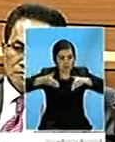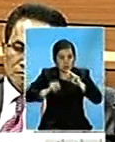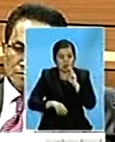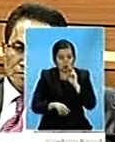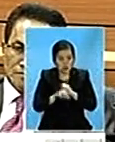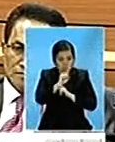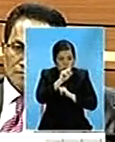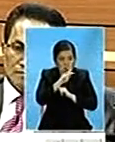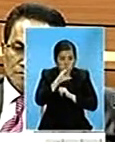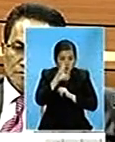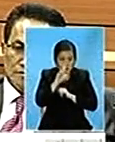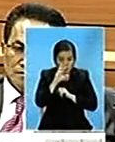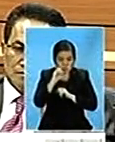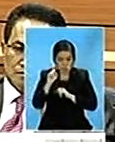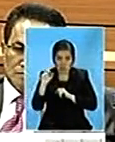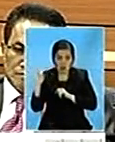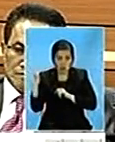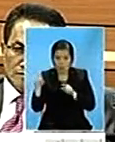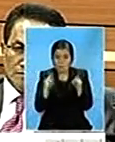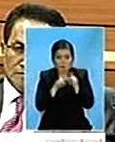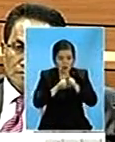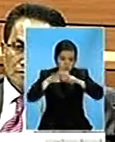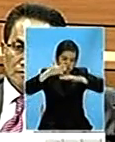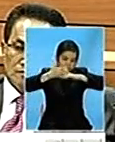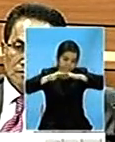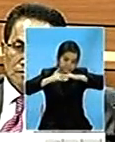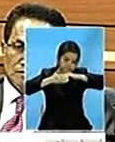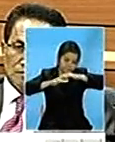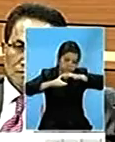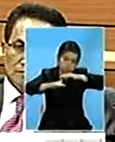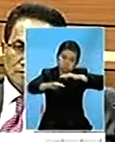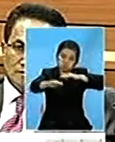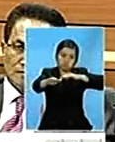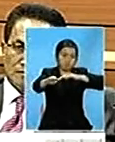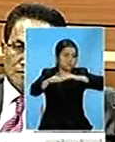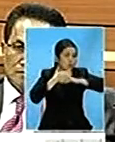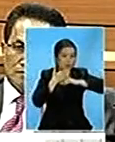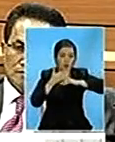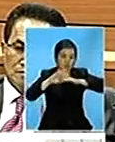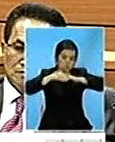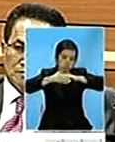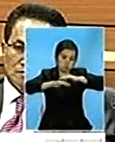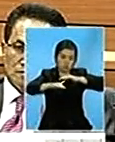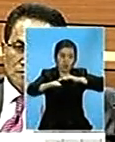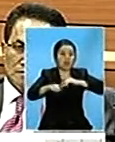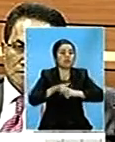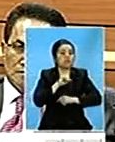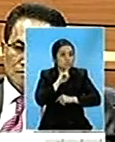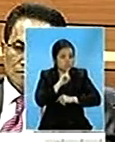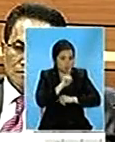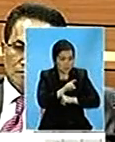ก3016เสียหายชำรุดทั้งสายจึงขอถาม